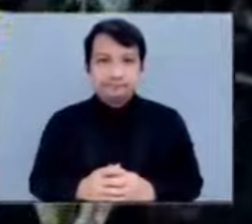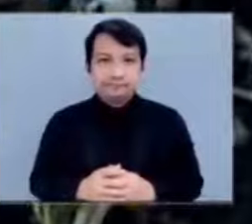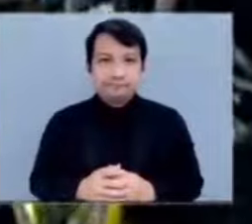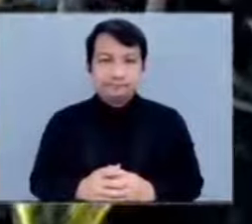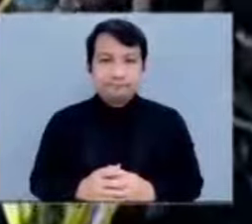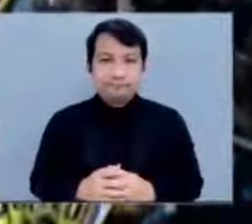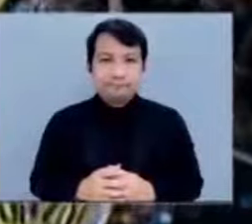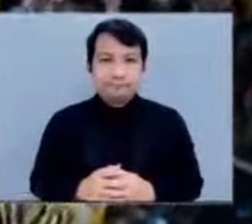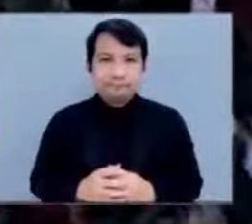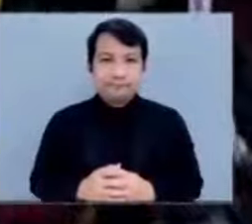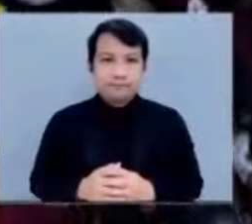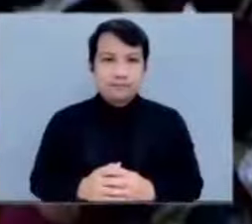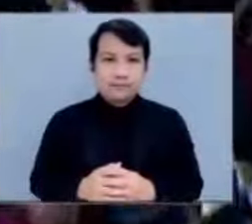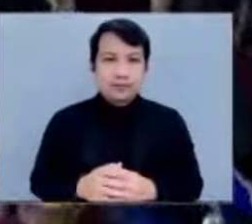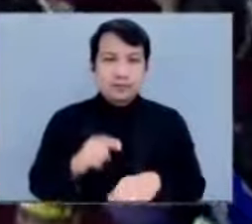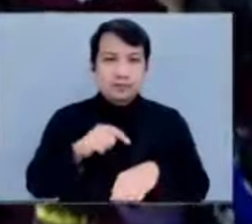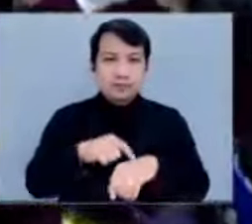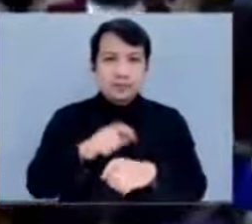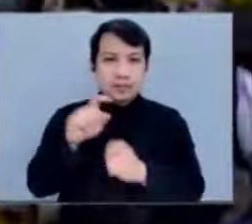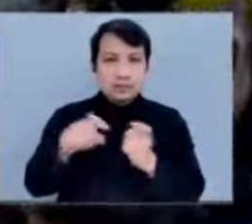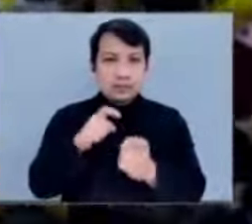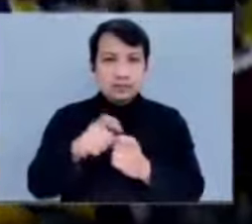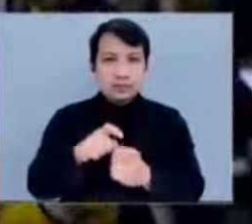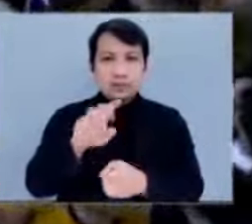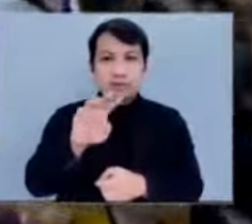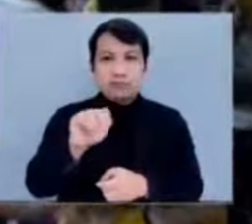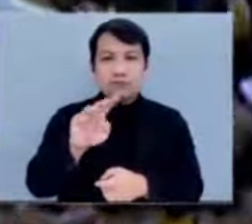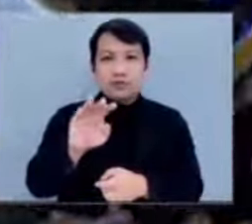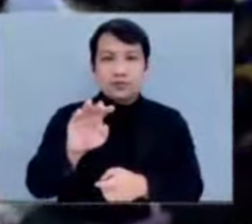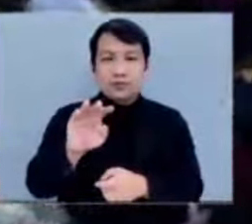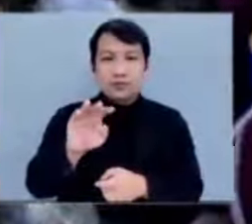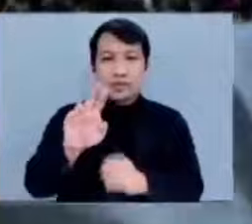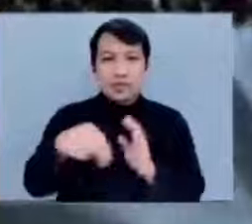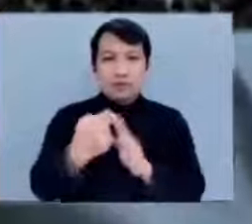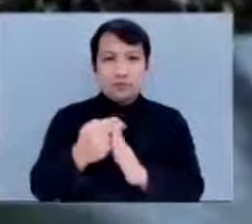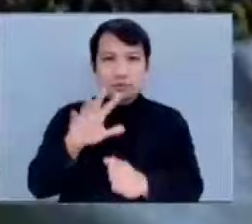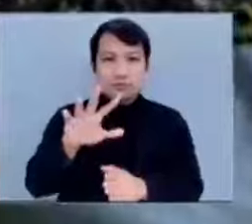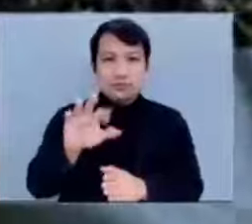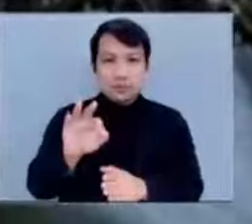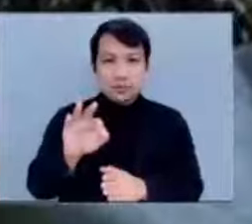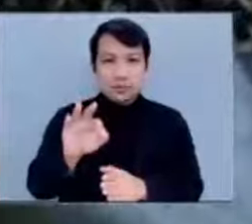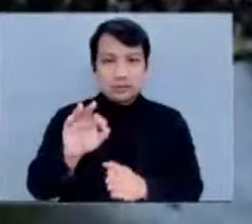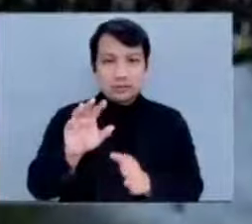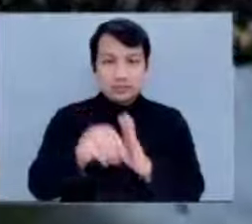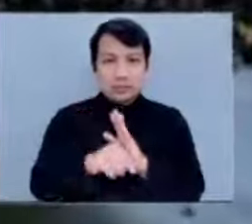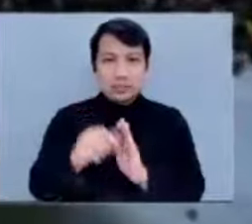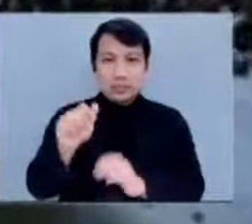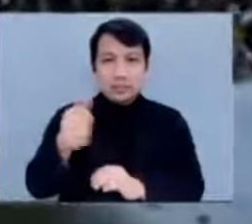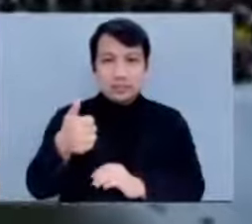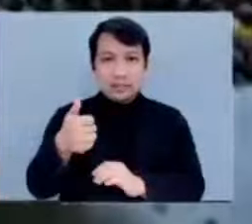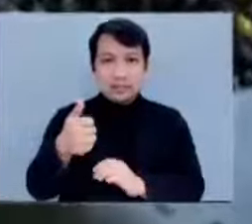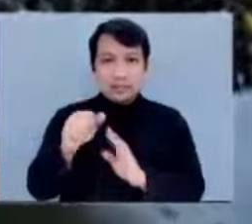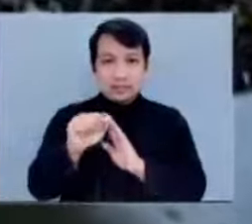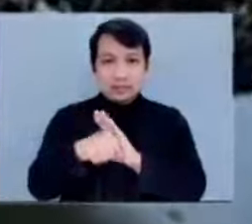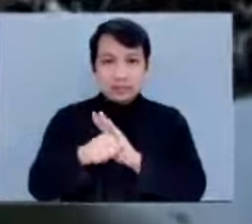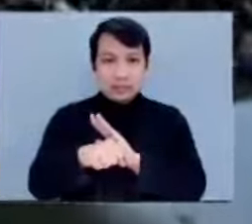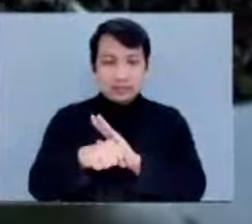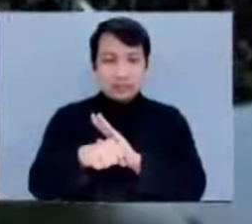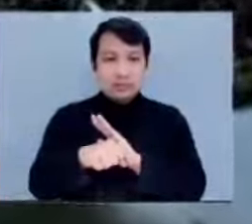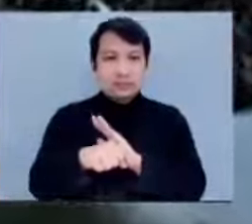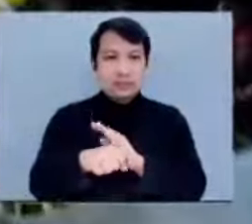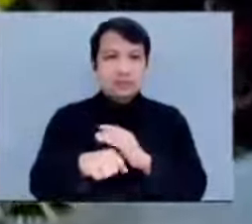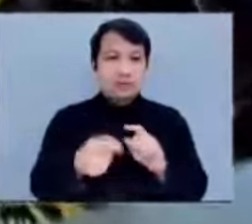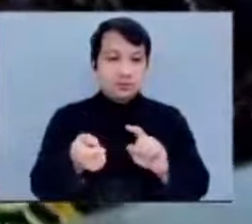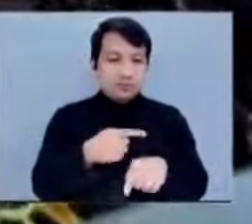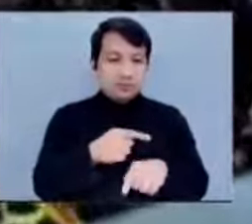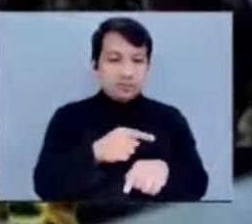Eksaktong 14 hours, 59 minutes and 10 seconds ang prosesyon ng imahen ng Itim na Poong Nazareno mula Quirino